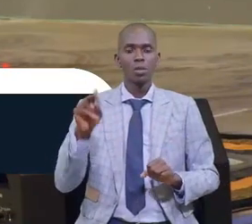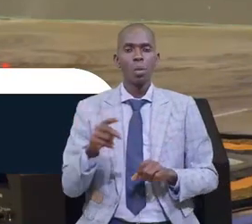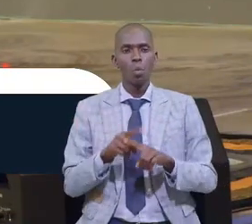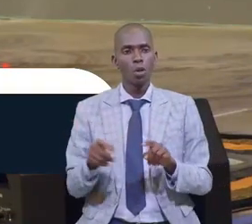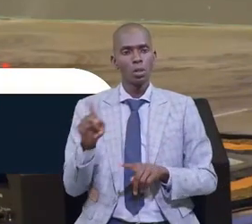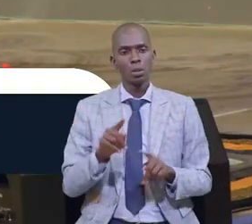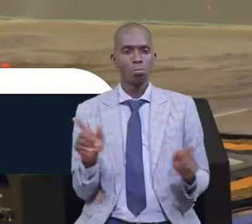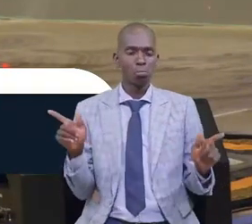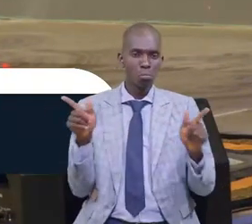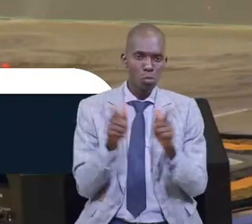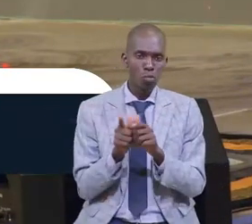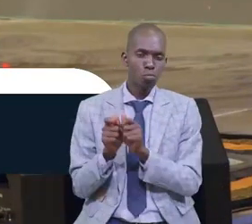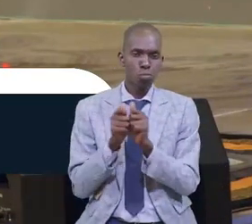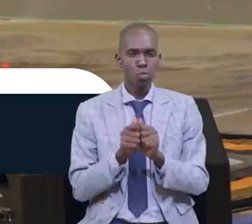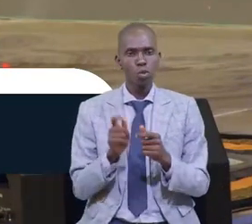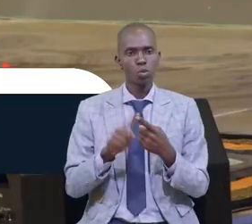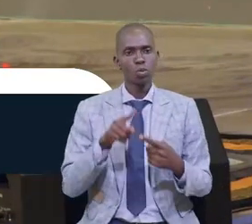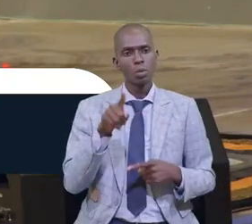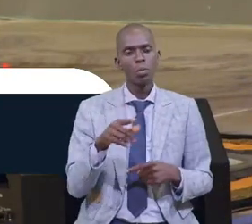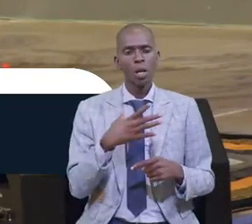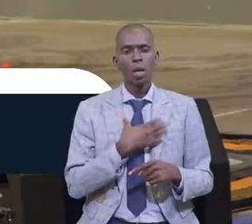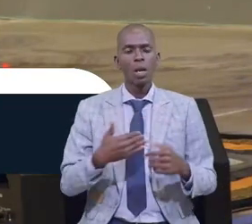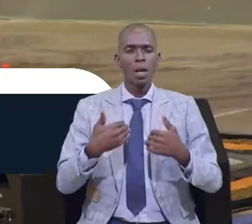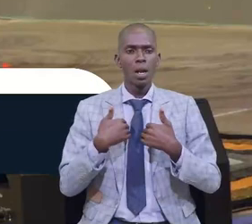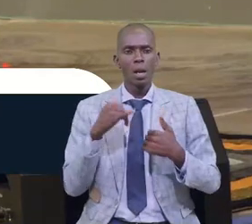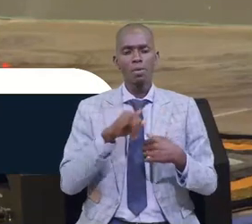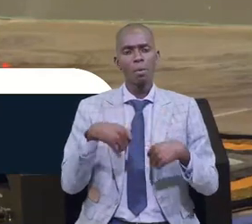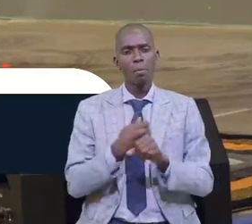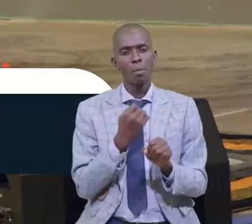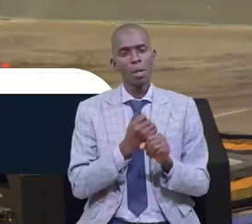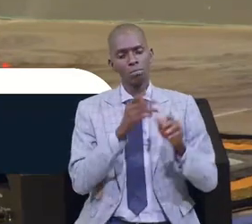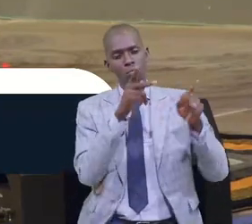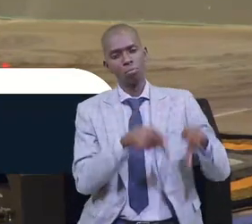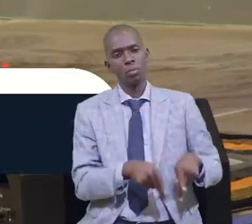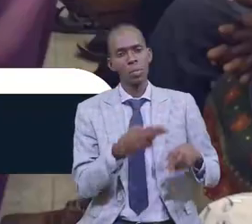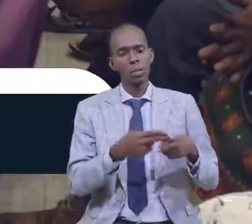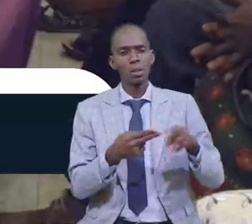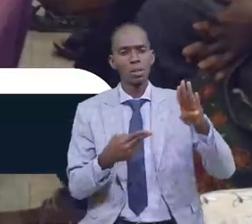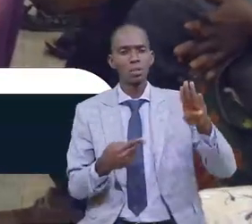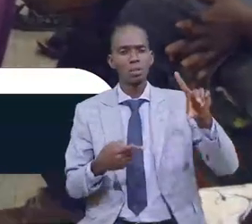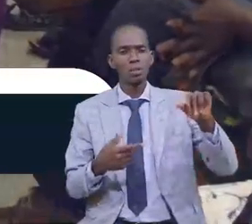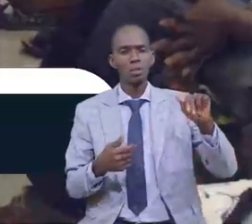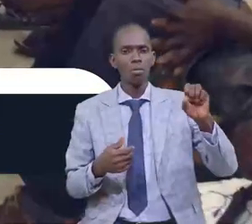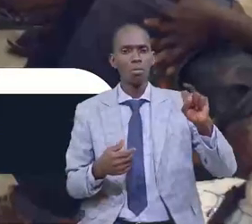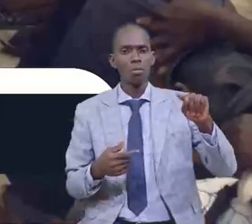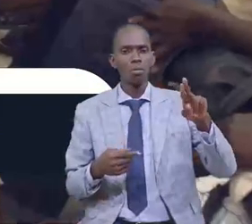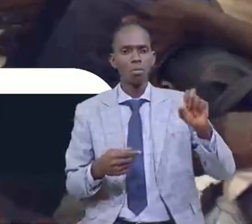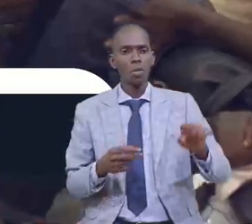le trouver d'un commun accord. Et après avoir gagné Blast,